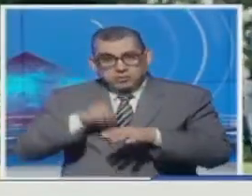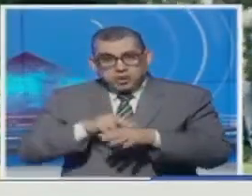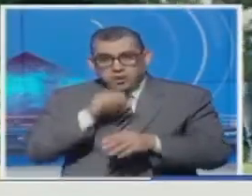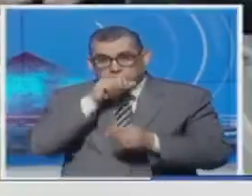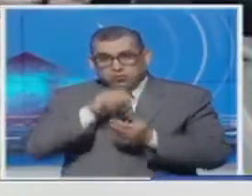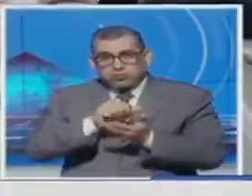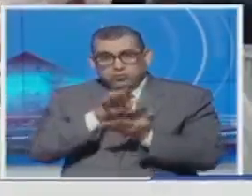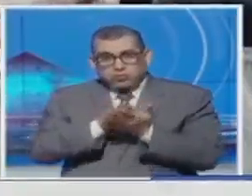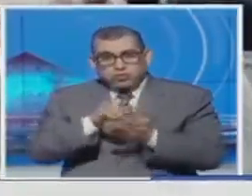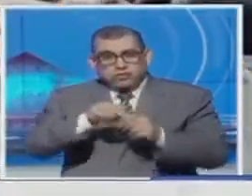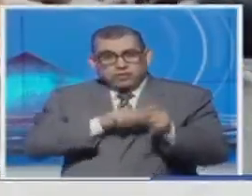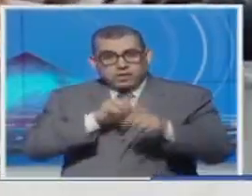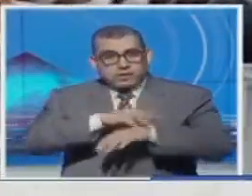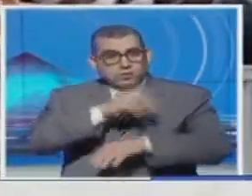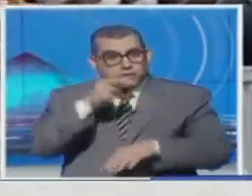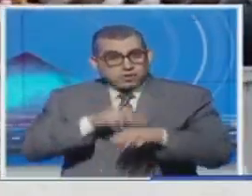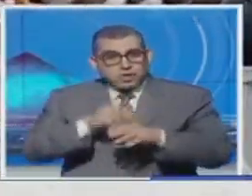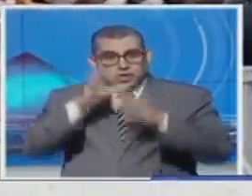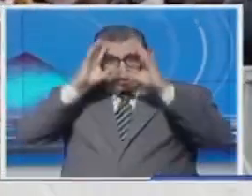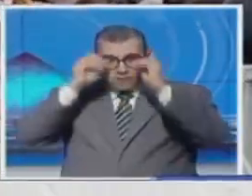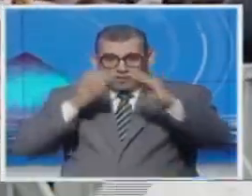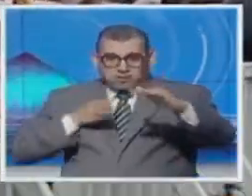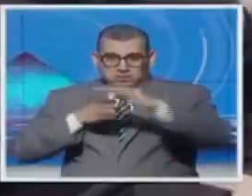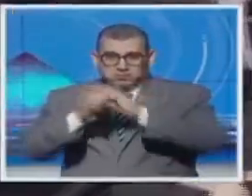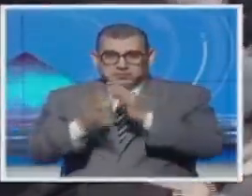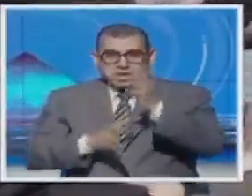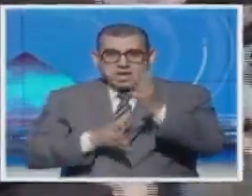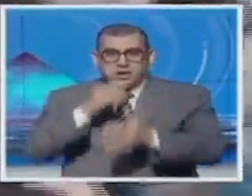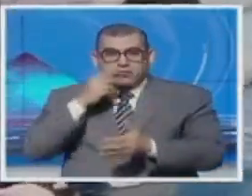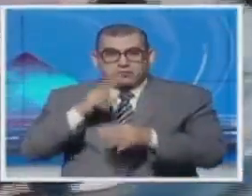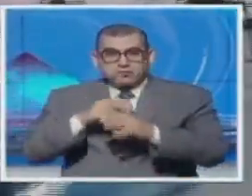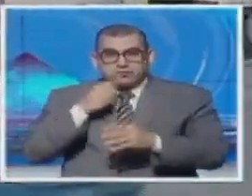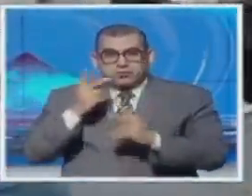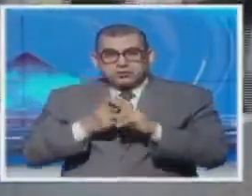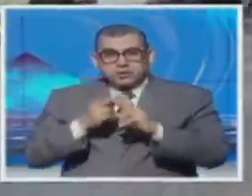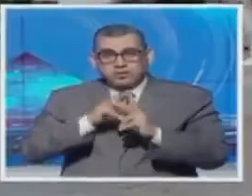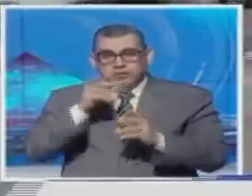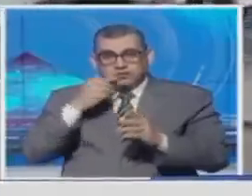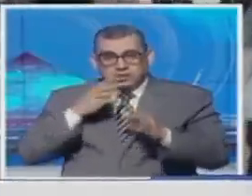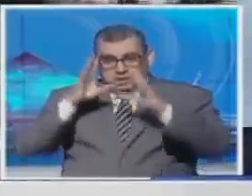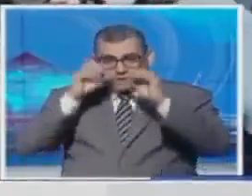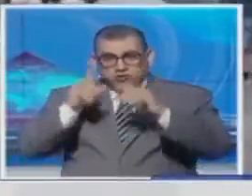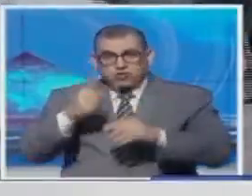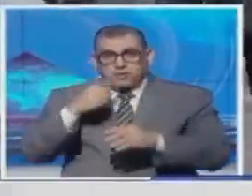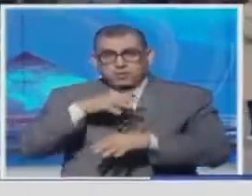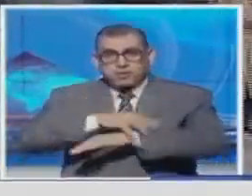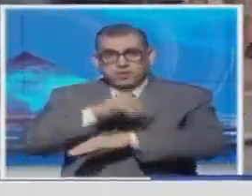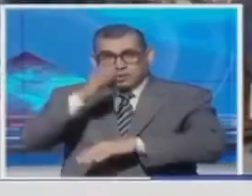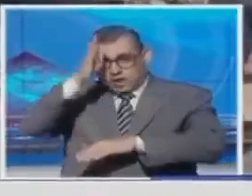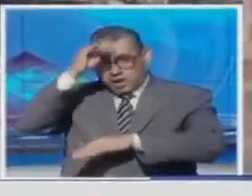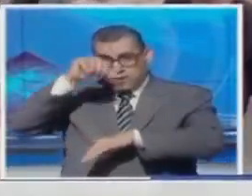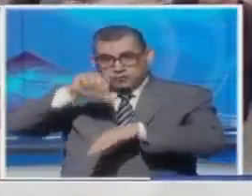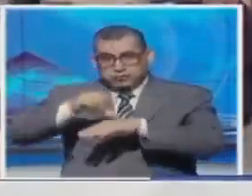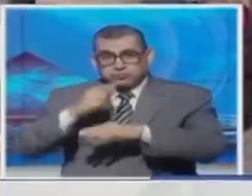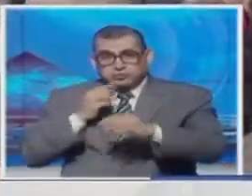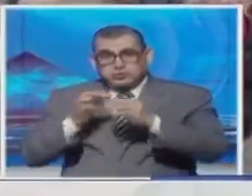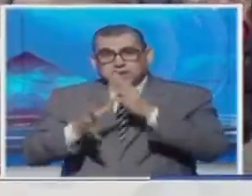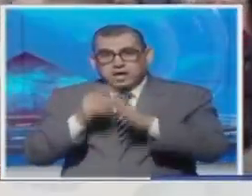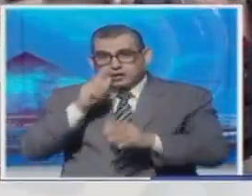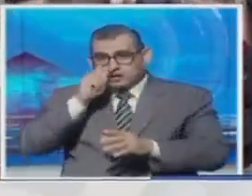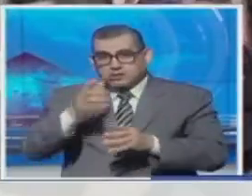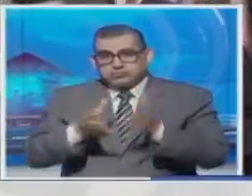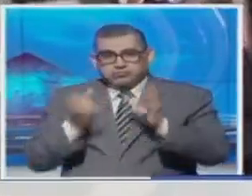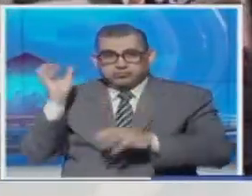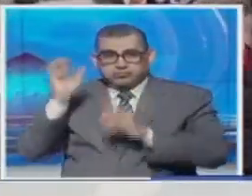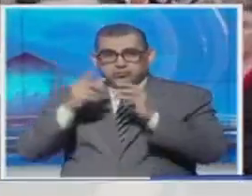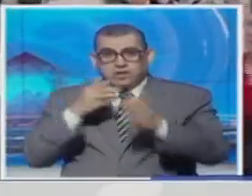بتدنيس القرآن في السويد، وذلك بعد يوم من قيام محتجين باقتحام السفارة السويدية في بغداد وإشعال النيران بها،